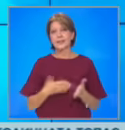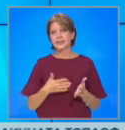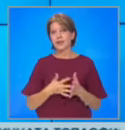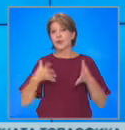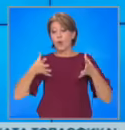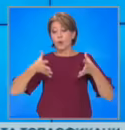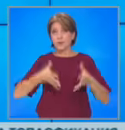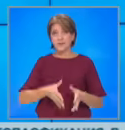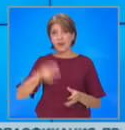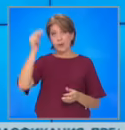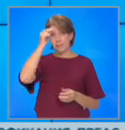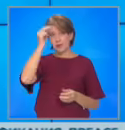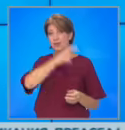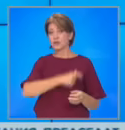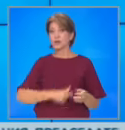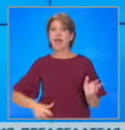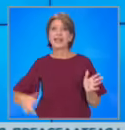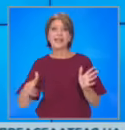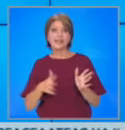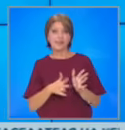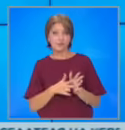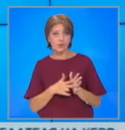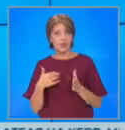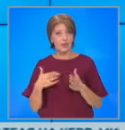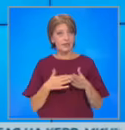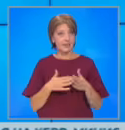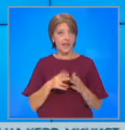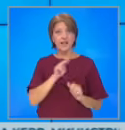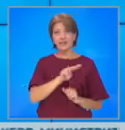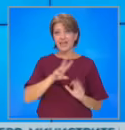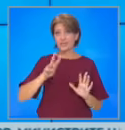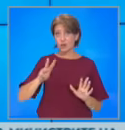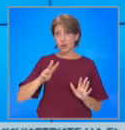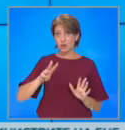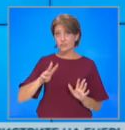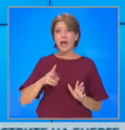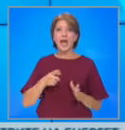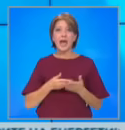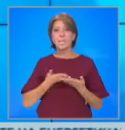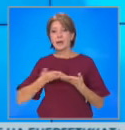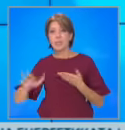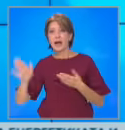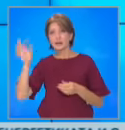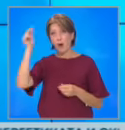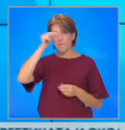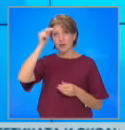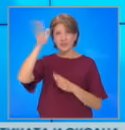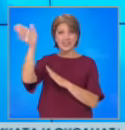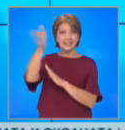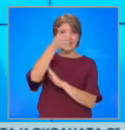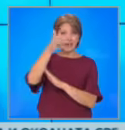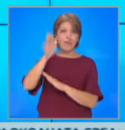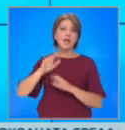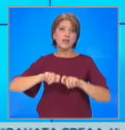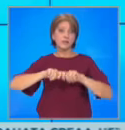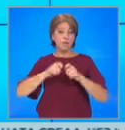български национални символи в югозападната ни съседка. На 28-ми е било отстранено българското знаме и повреден пилона, на